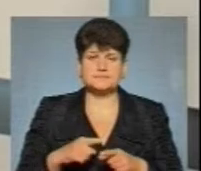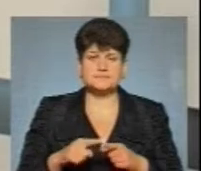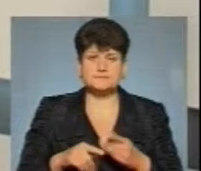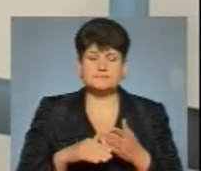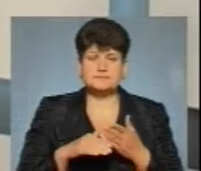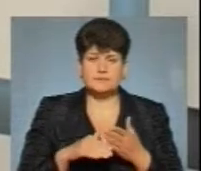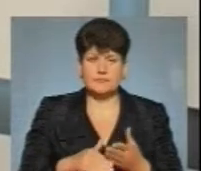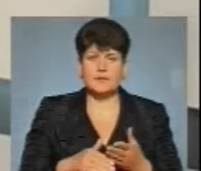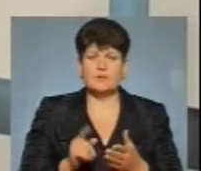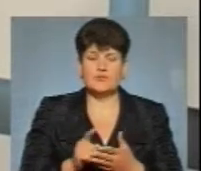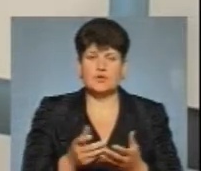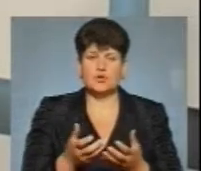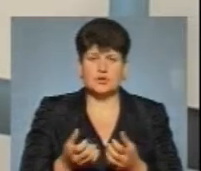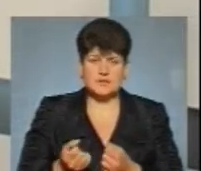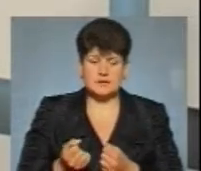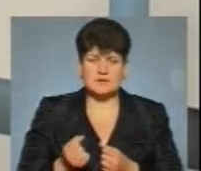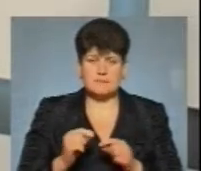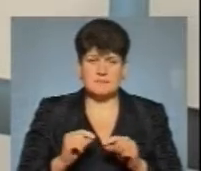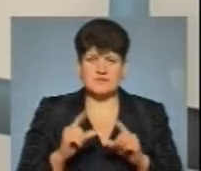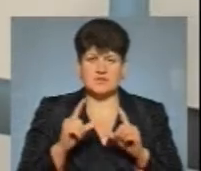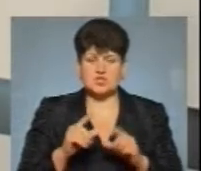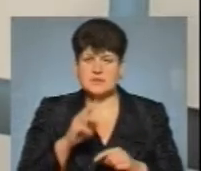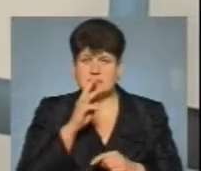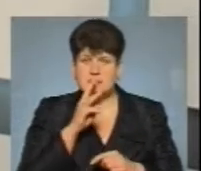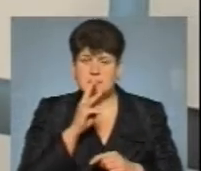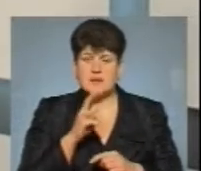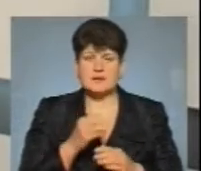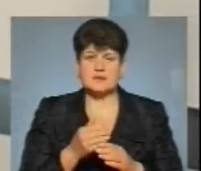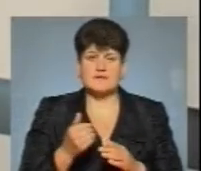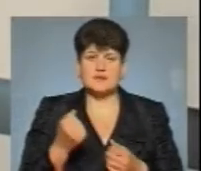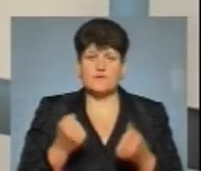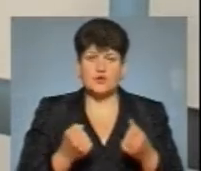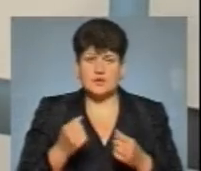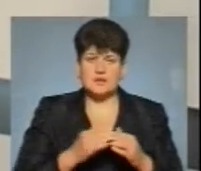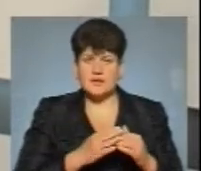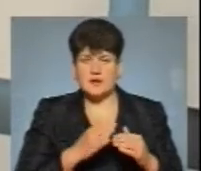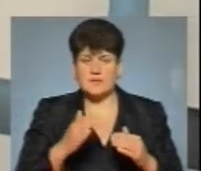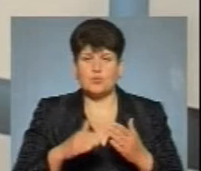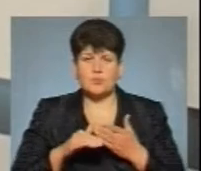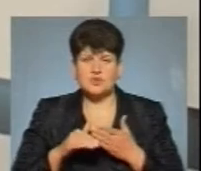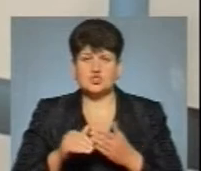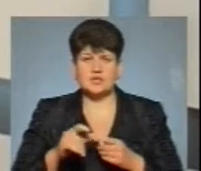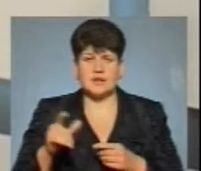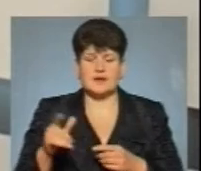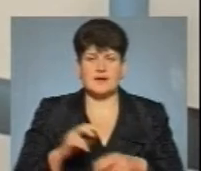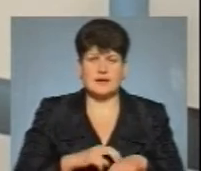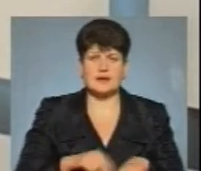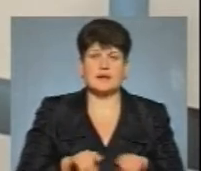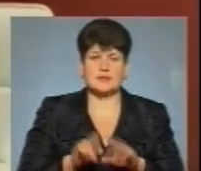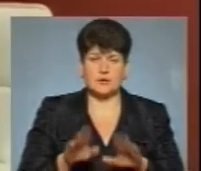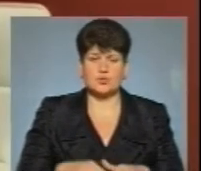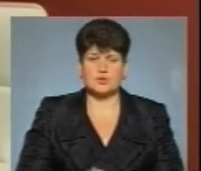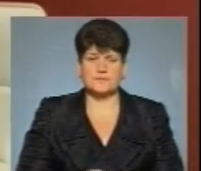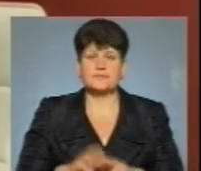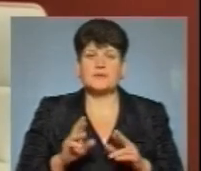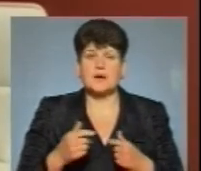допомоги повинні отримати відповідно підвищення заробітної плати від водія, фельдшера, помічника і лікаря також. Але